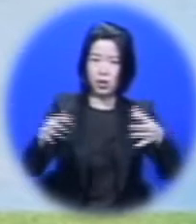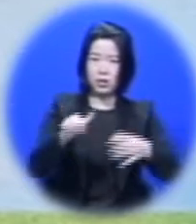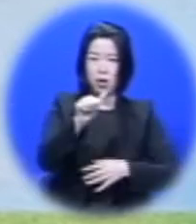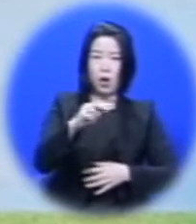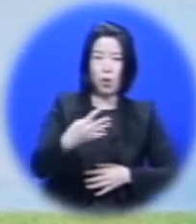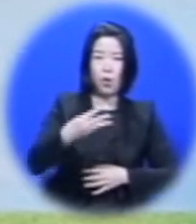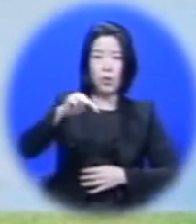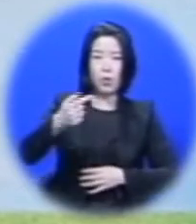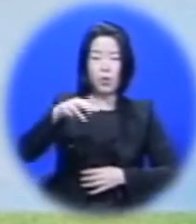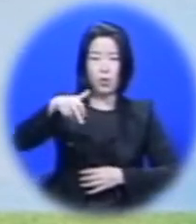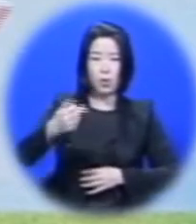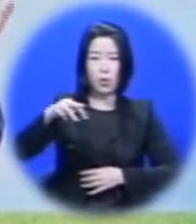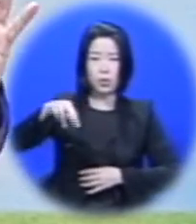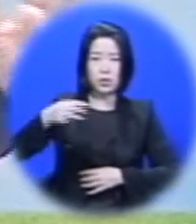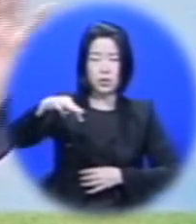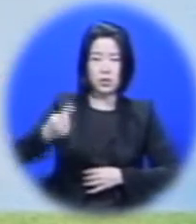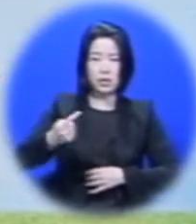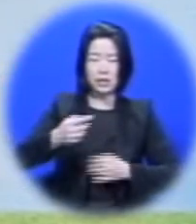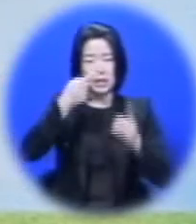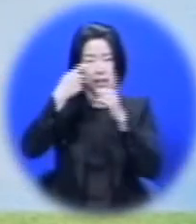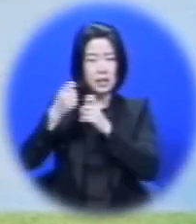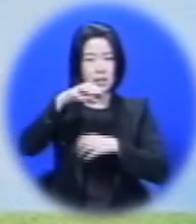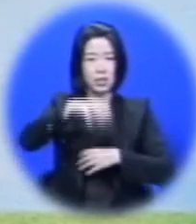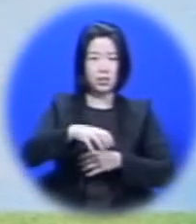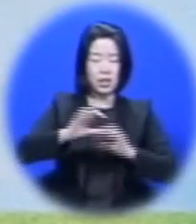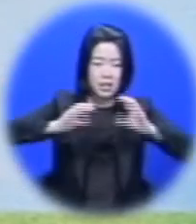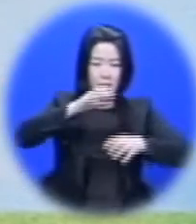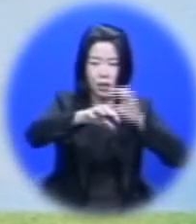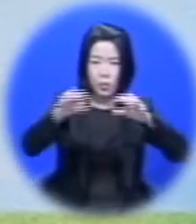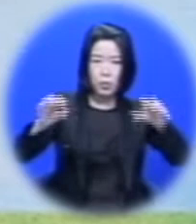홀로코스트 기념관을 세계, 전 세계에 도처에 만들어 놓고 있습니다.